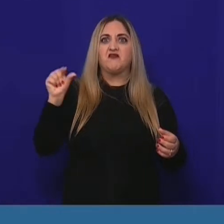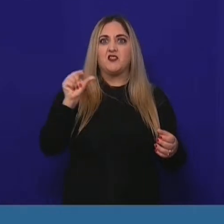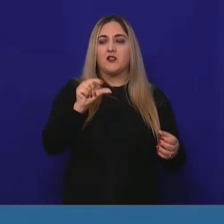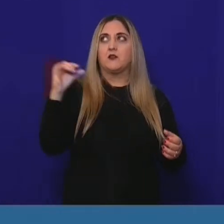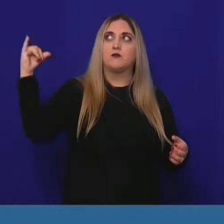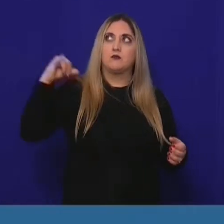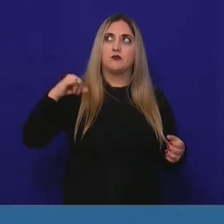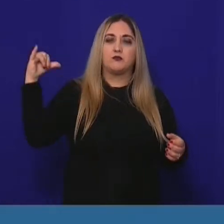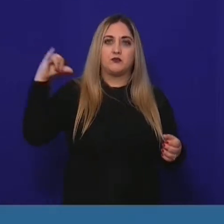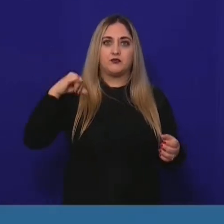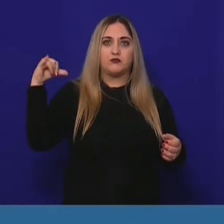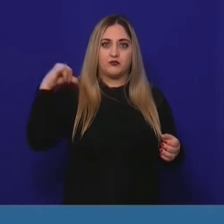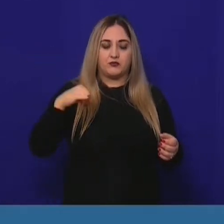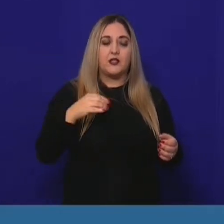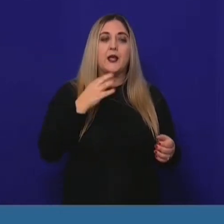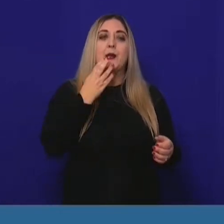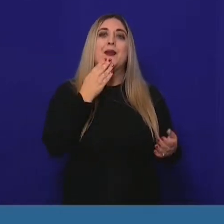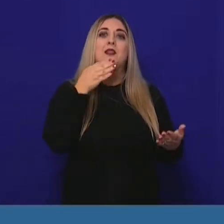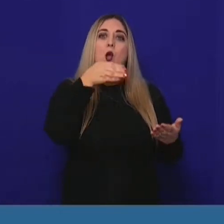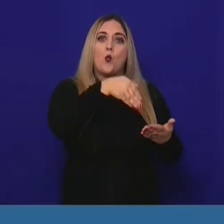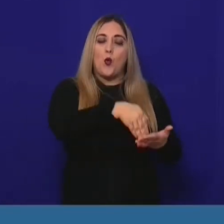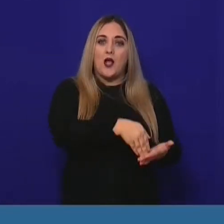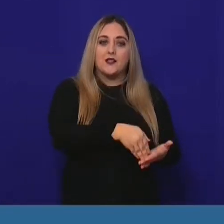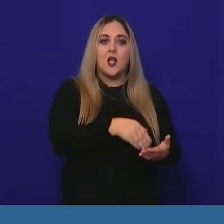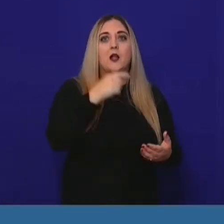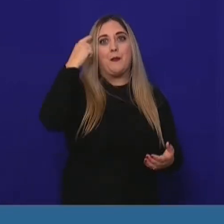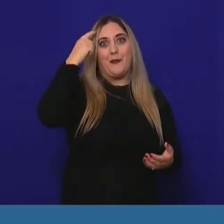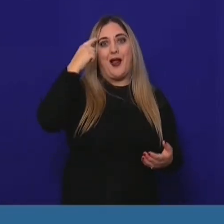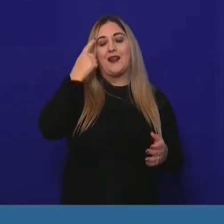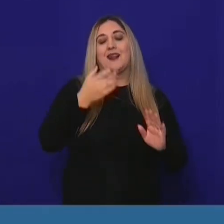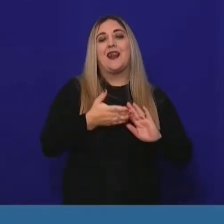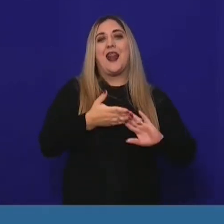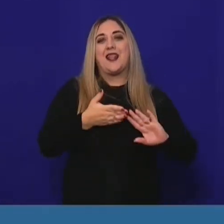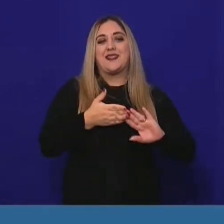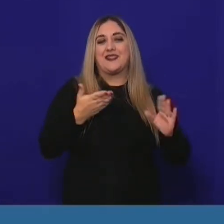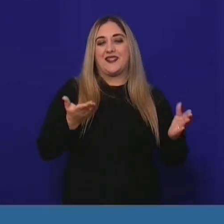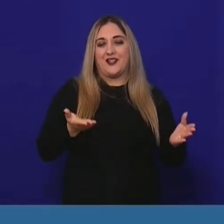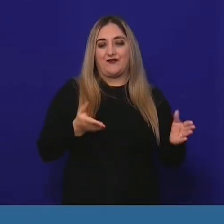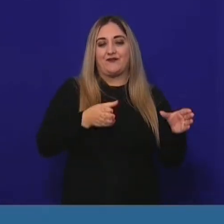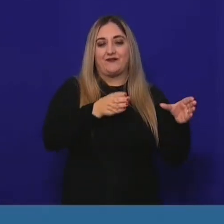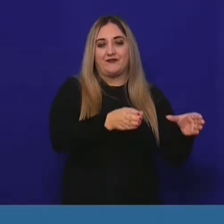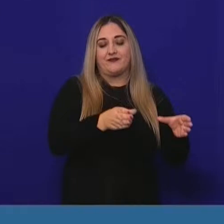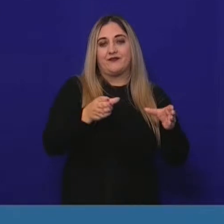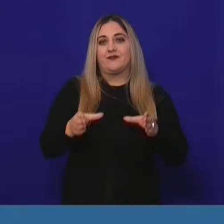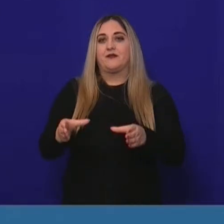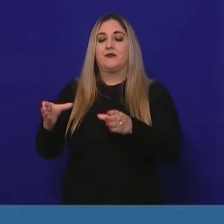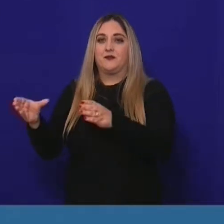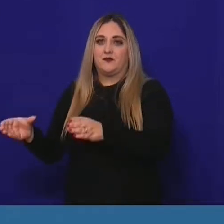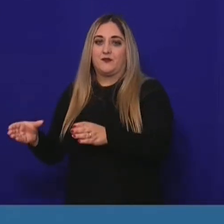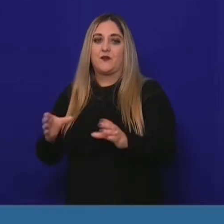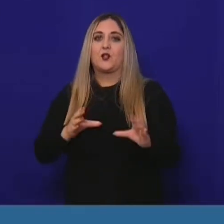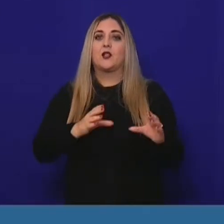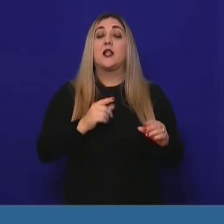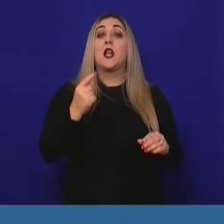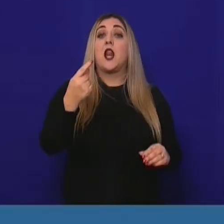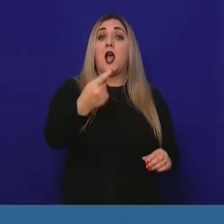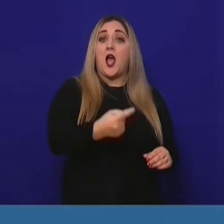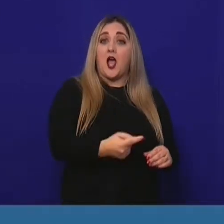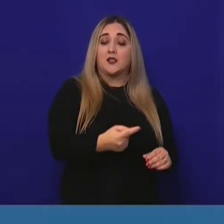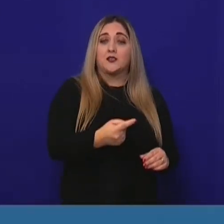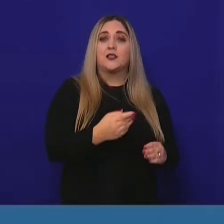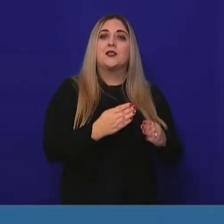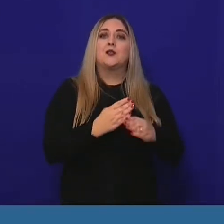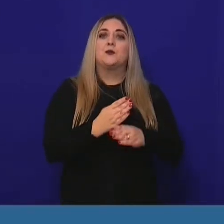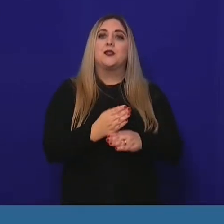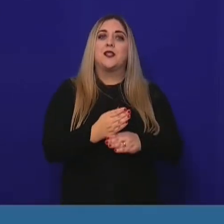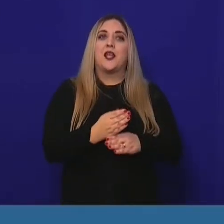allura aħna mbagħad hemmhekk kif ikun qed jiġu diġà ġifi għandna l-pjan kif nkunu qegħdin propju nistgħu inqasmuhom. Propju minn narħat ħajkun hemm